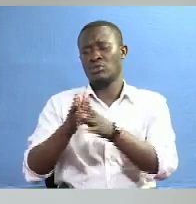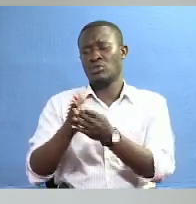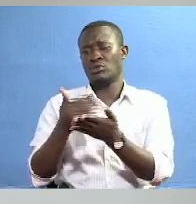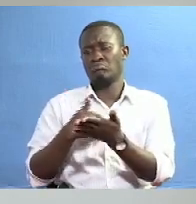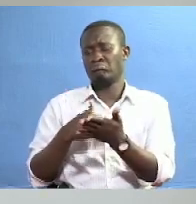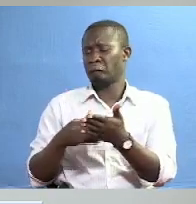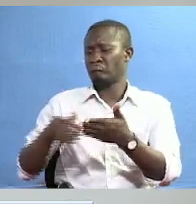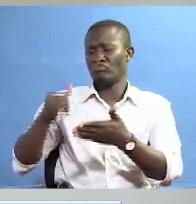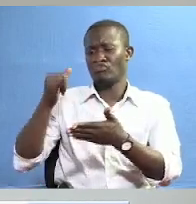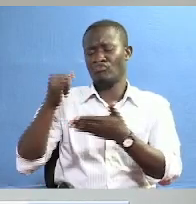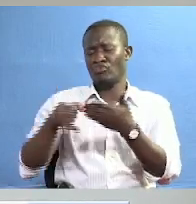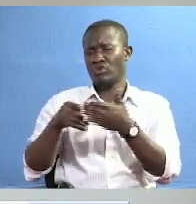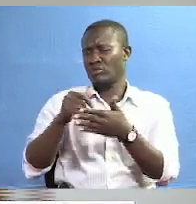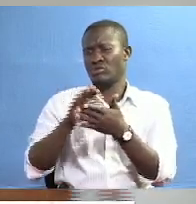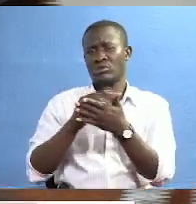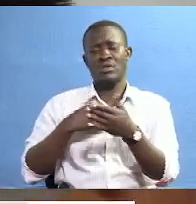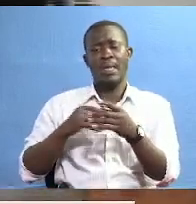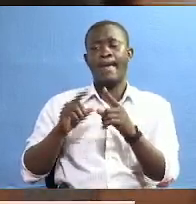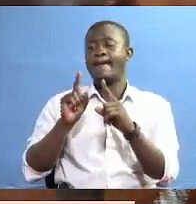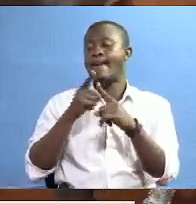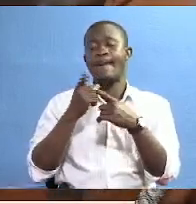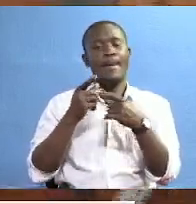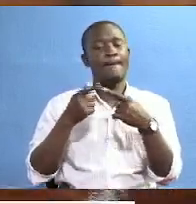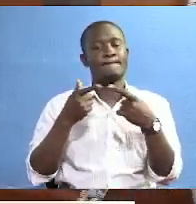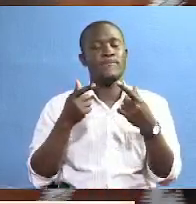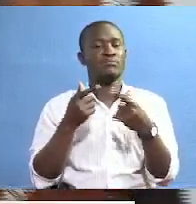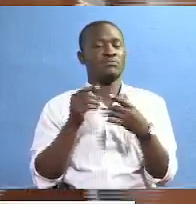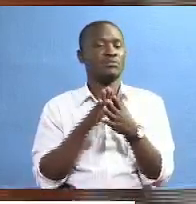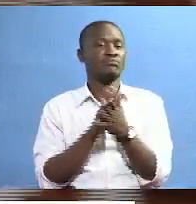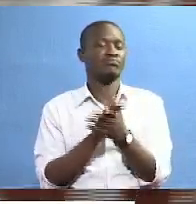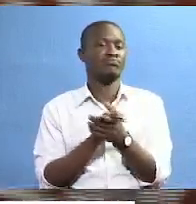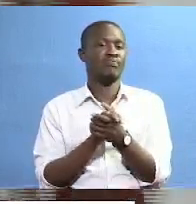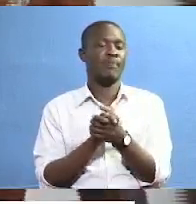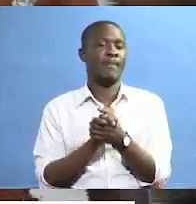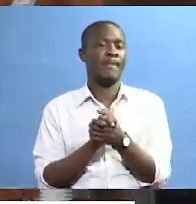kutimizwa kwa malengo ya washindani mbalimbali waliohusika. Lincoln Check.